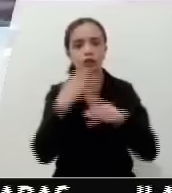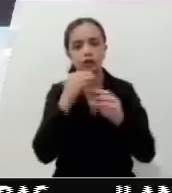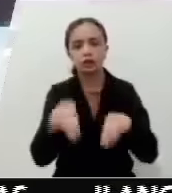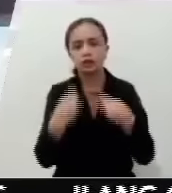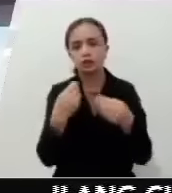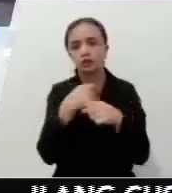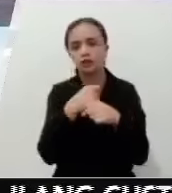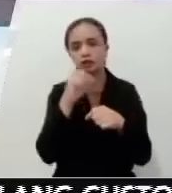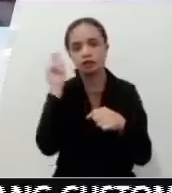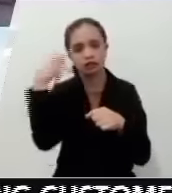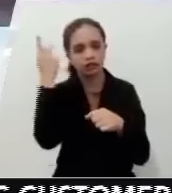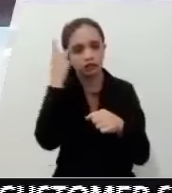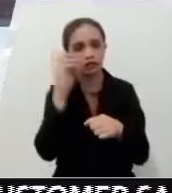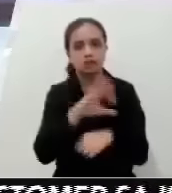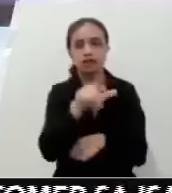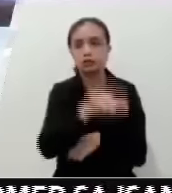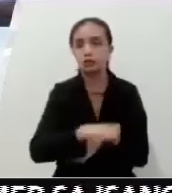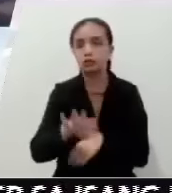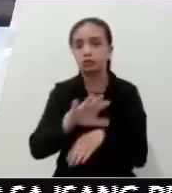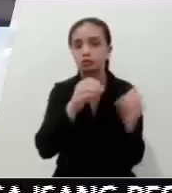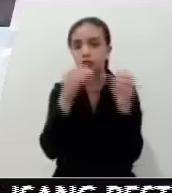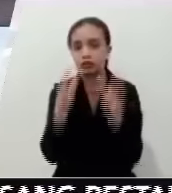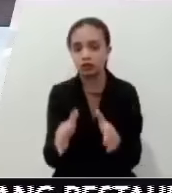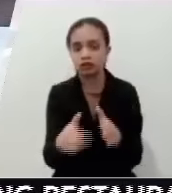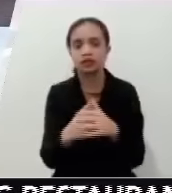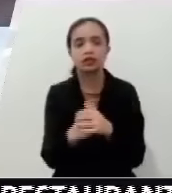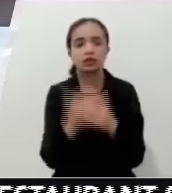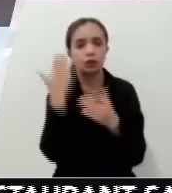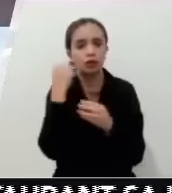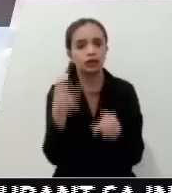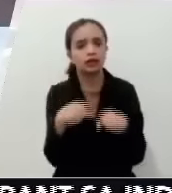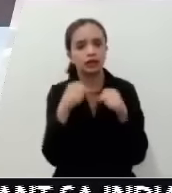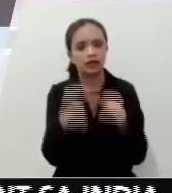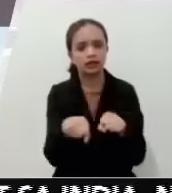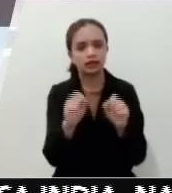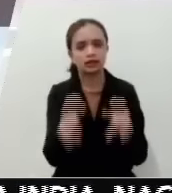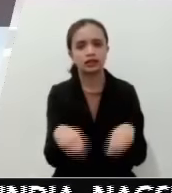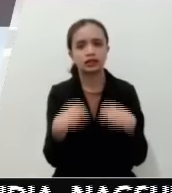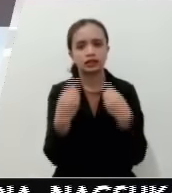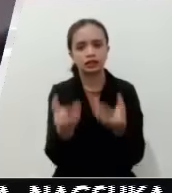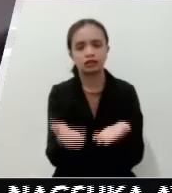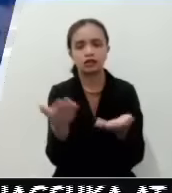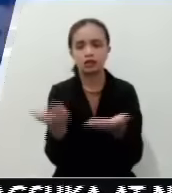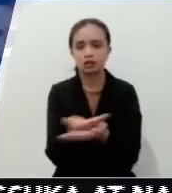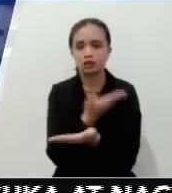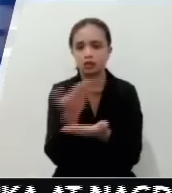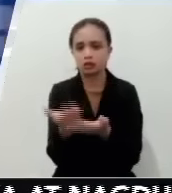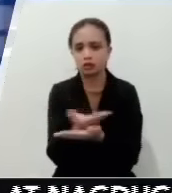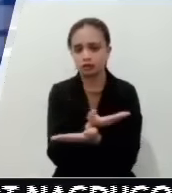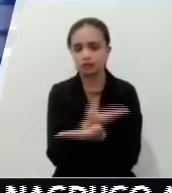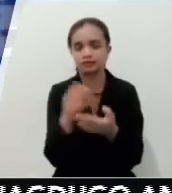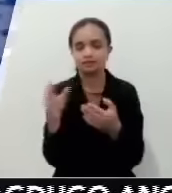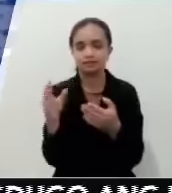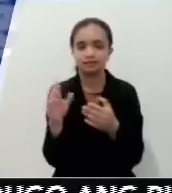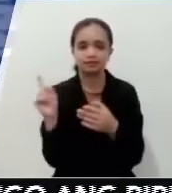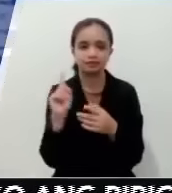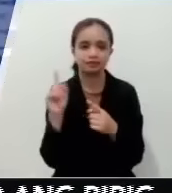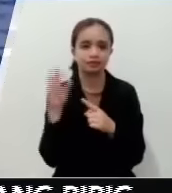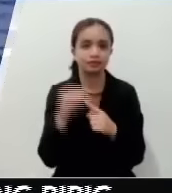operator sa buong Pilipinas ihd ang pinag connectivity at telecommunications technology